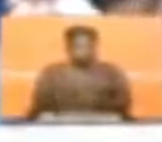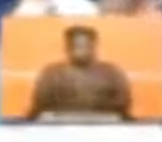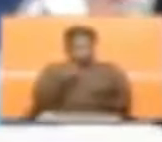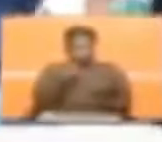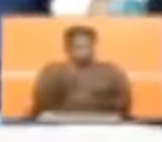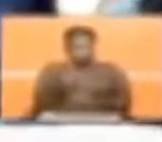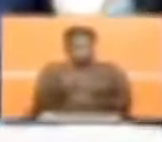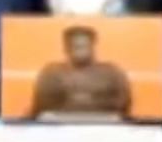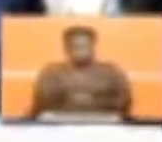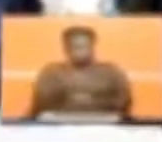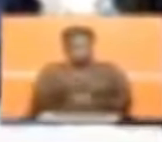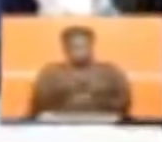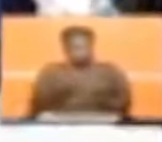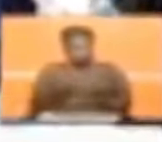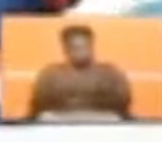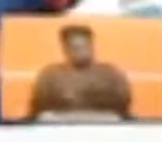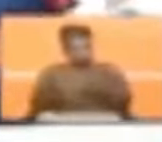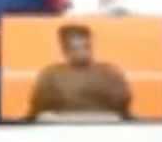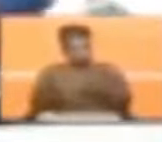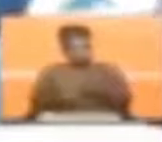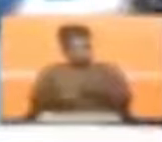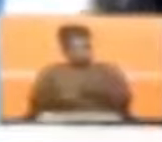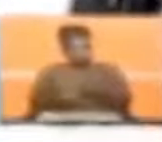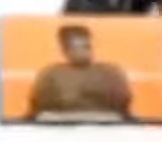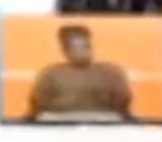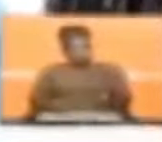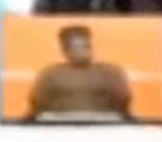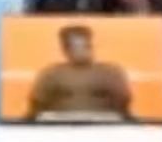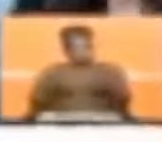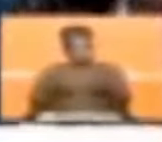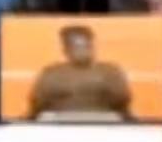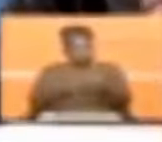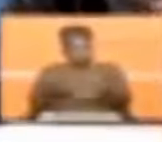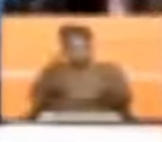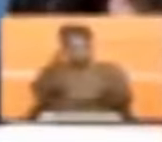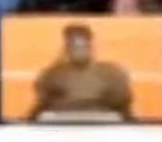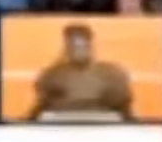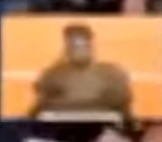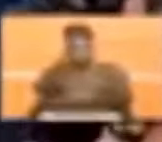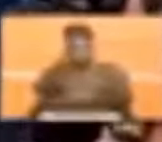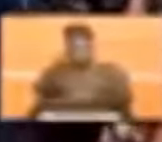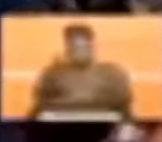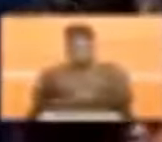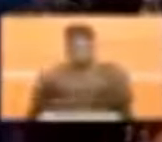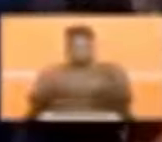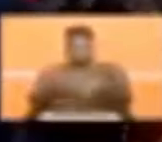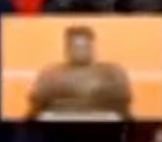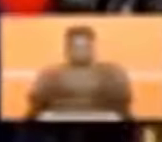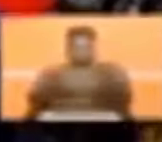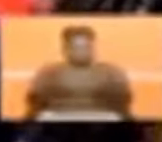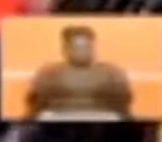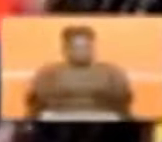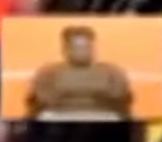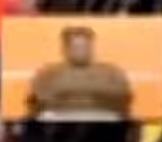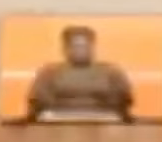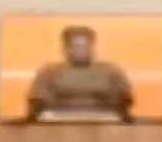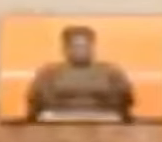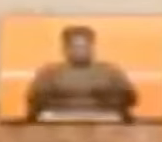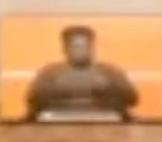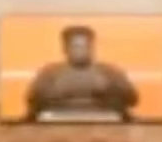yenjini yaba dene vizibu na ye polisi na fetumazo kwa saganya wukuno